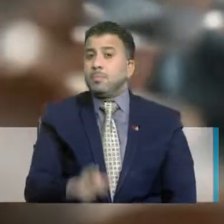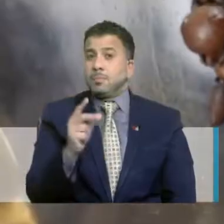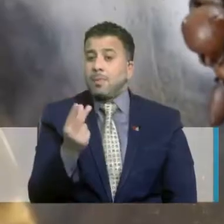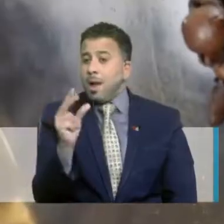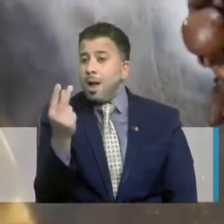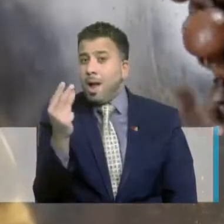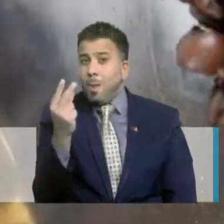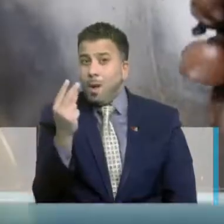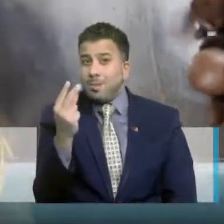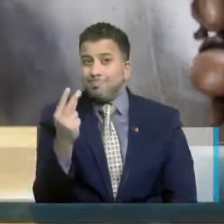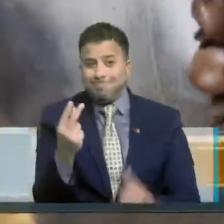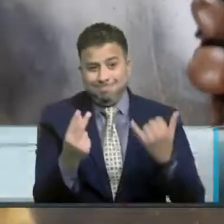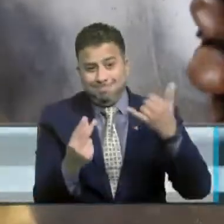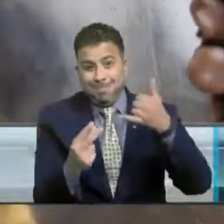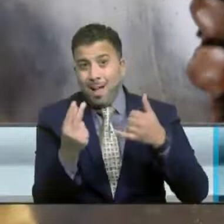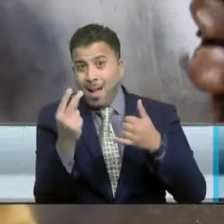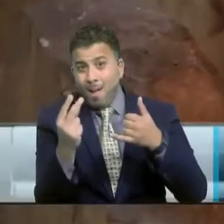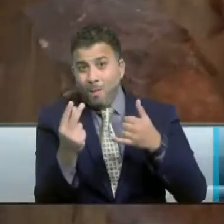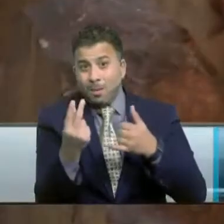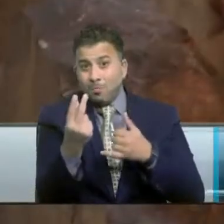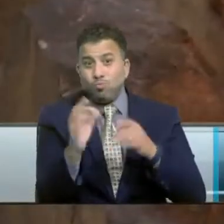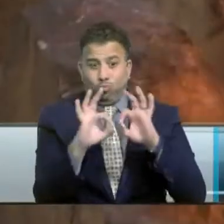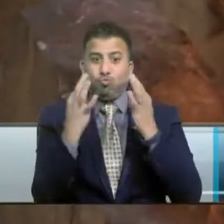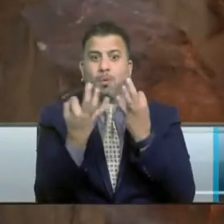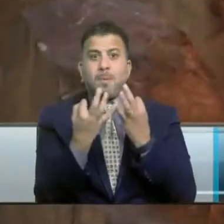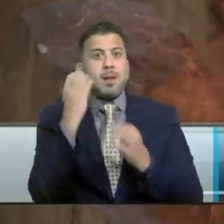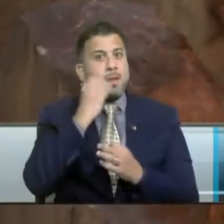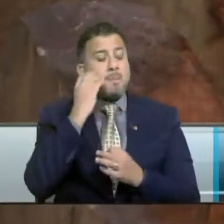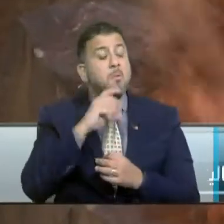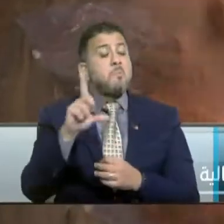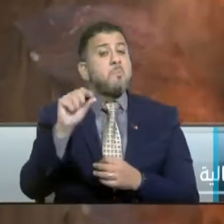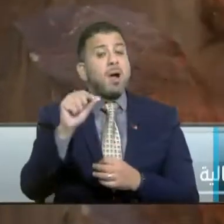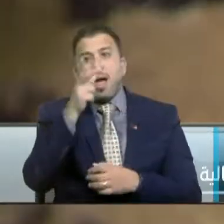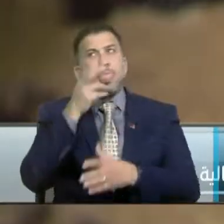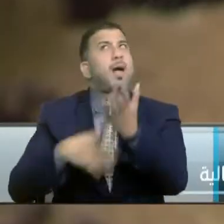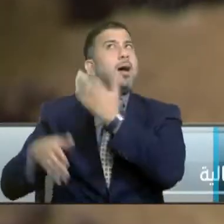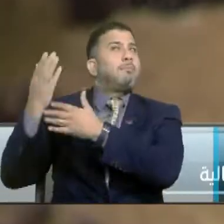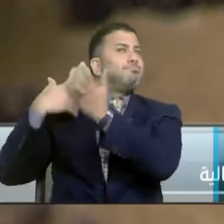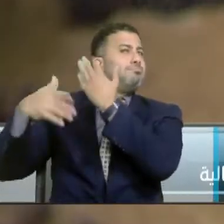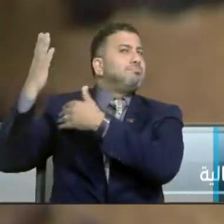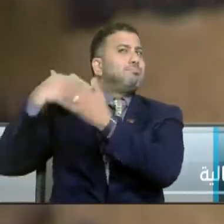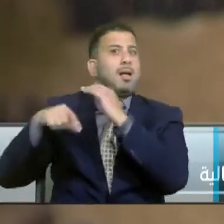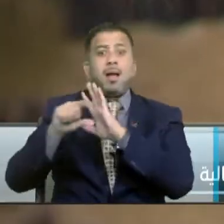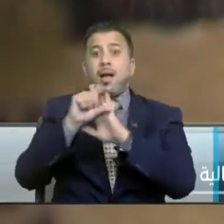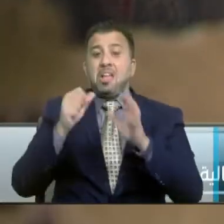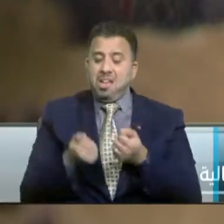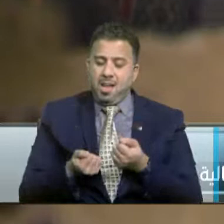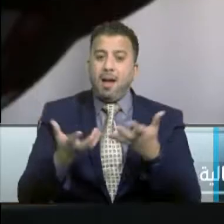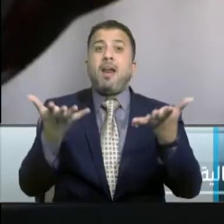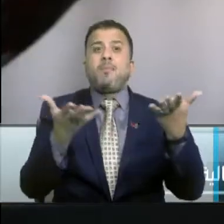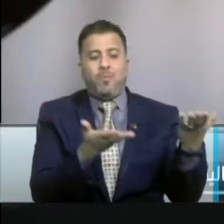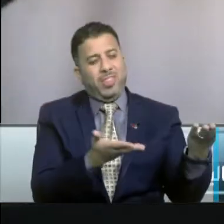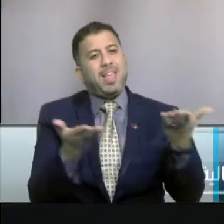للقهوة مكانة متميزة في المجتمع الإماراتي عبر التاريخ، فهي عنوان للكرم